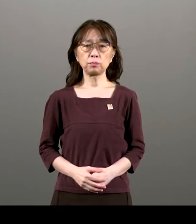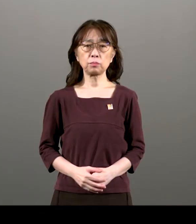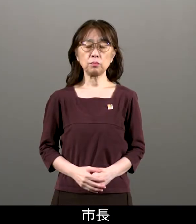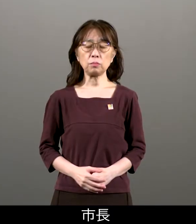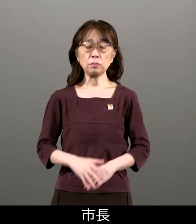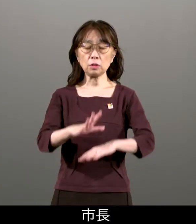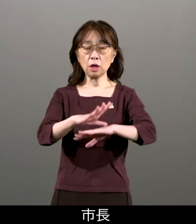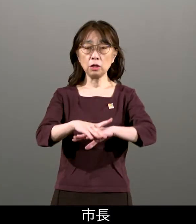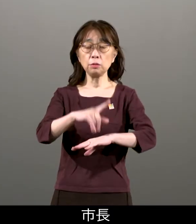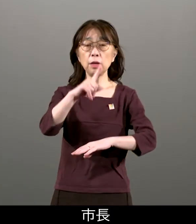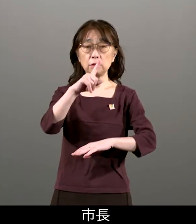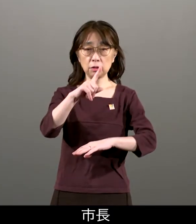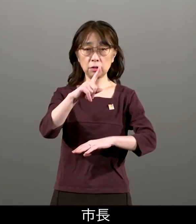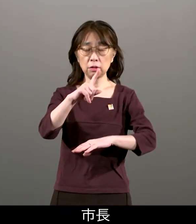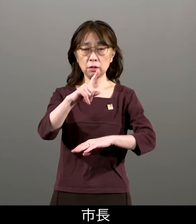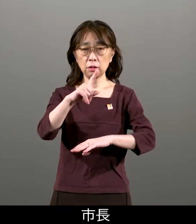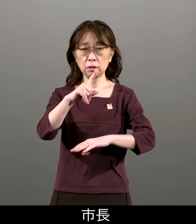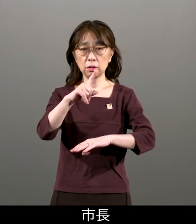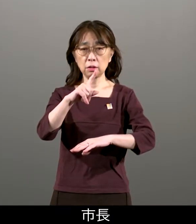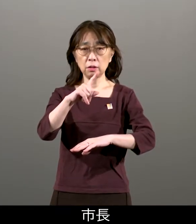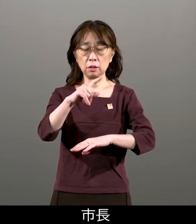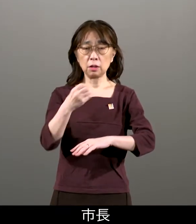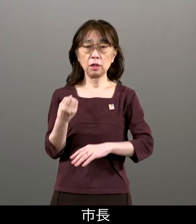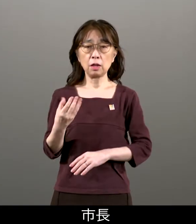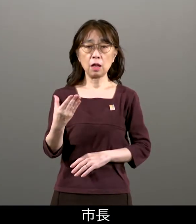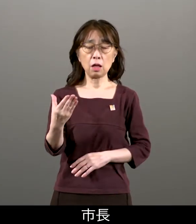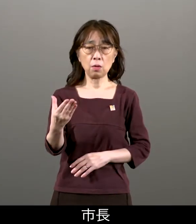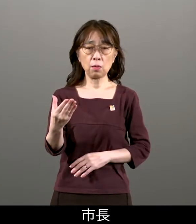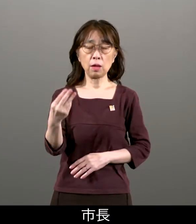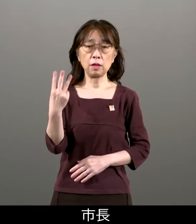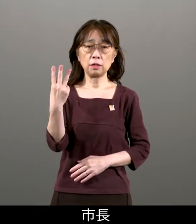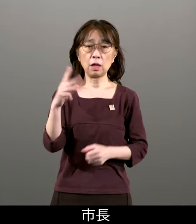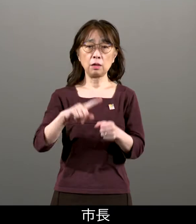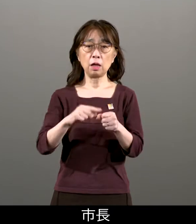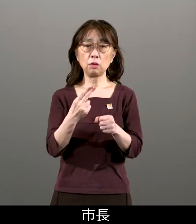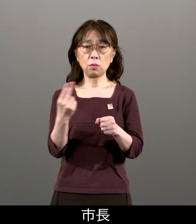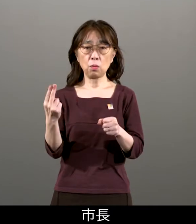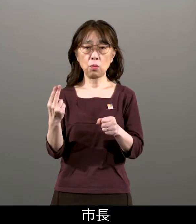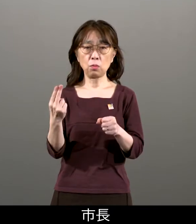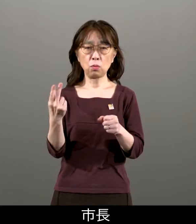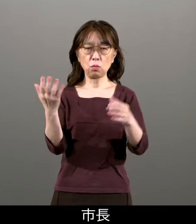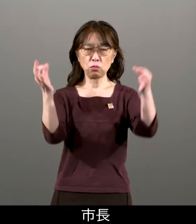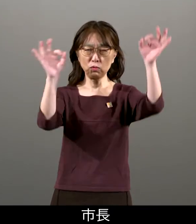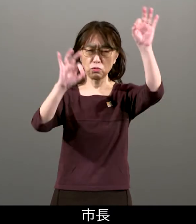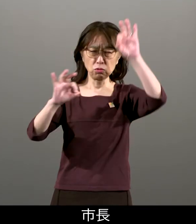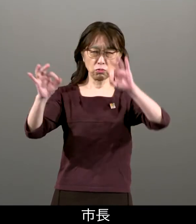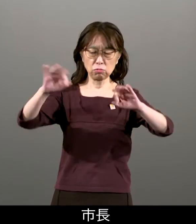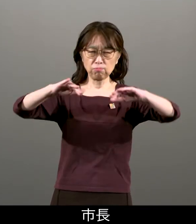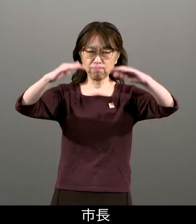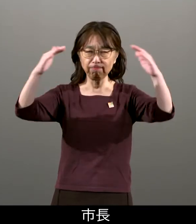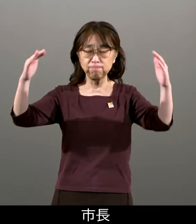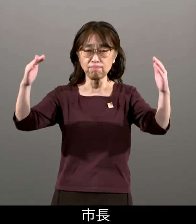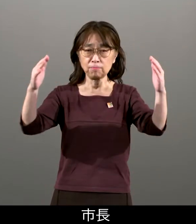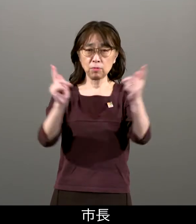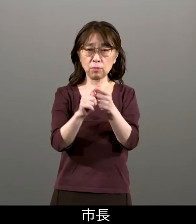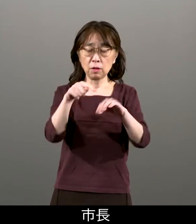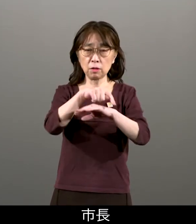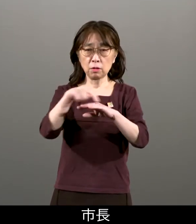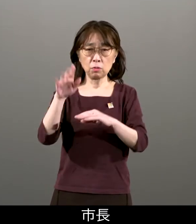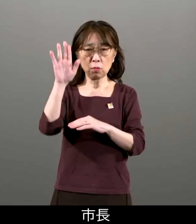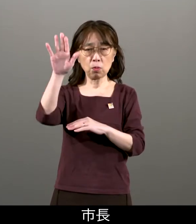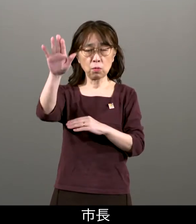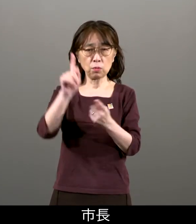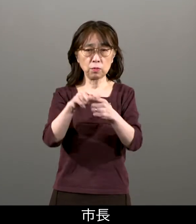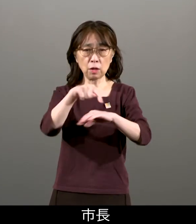まずはじめに令和3年度の大雪対応の検証と今後の対策に向けた検討状況につい